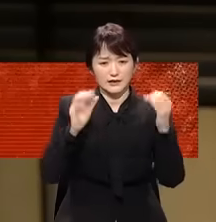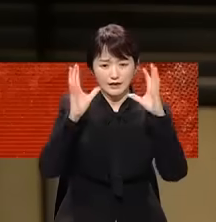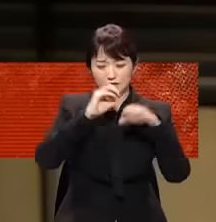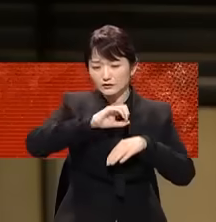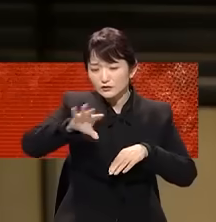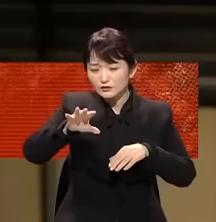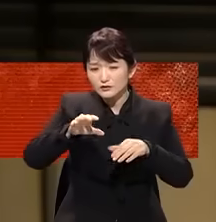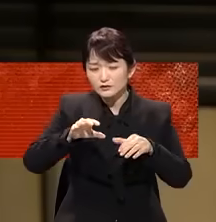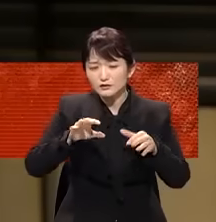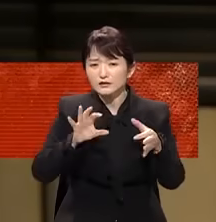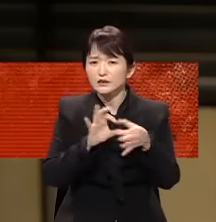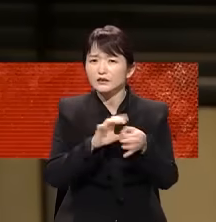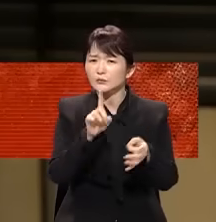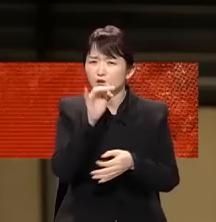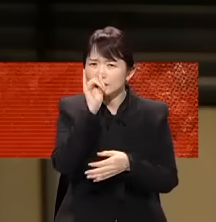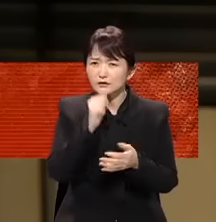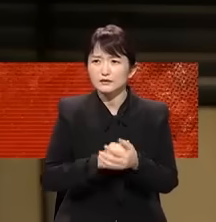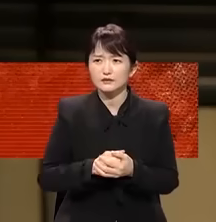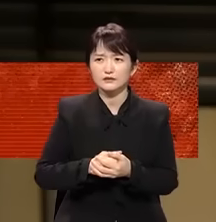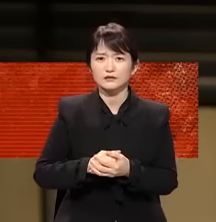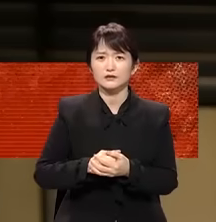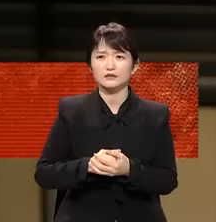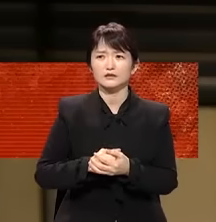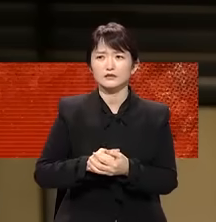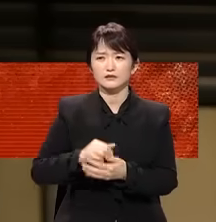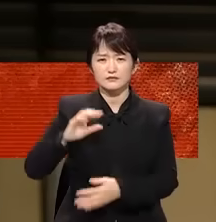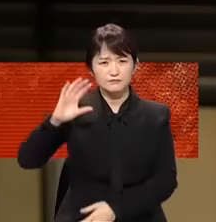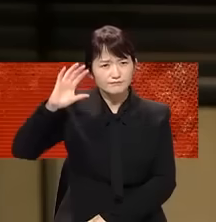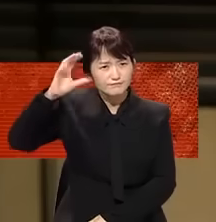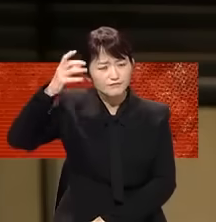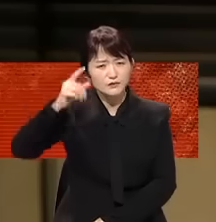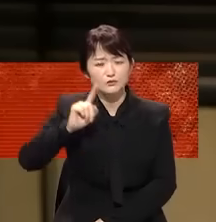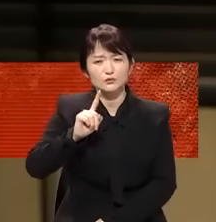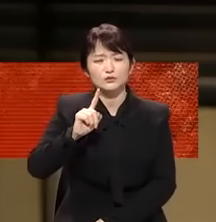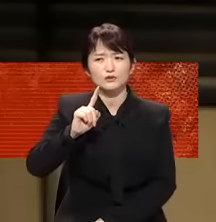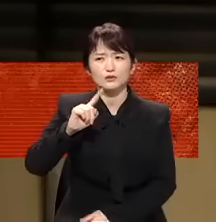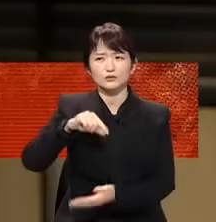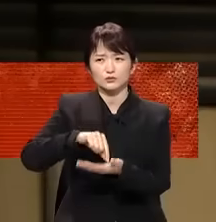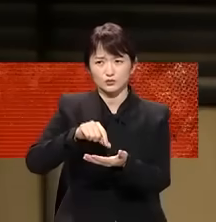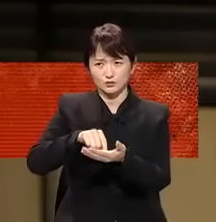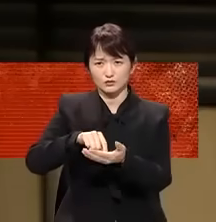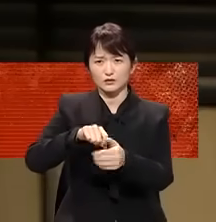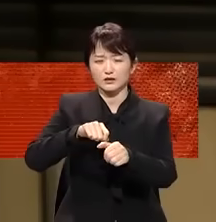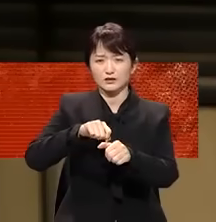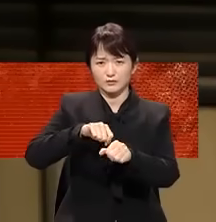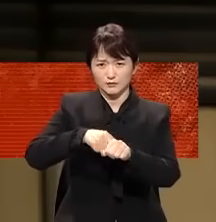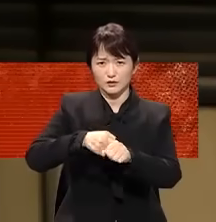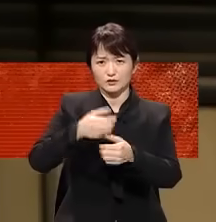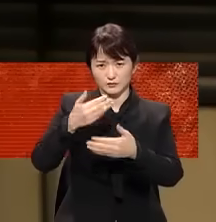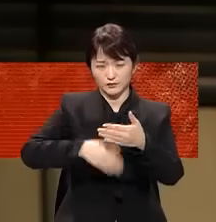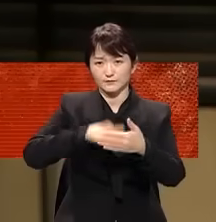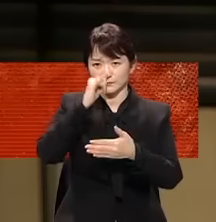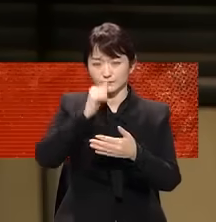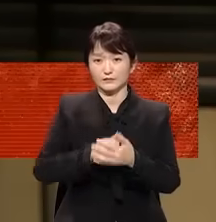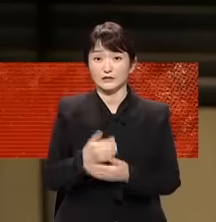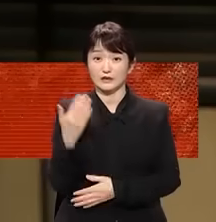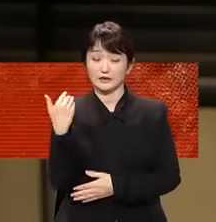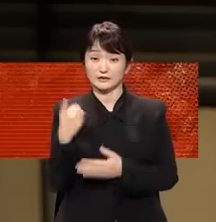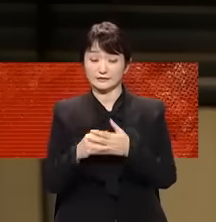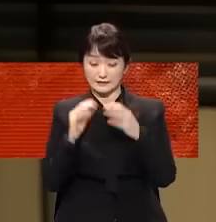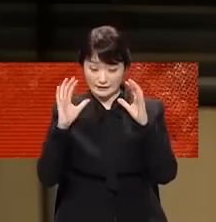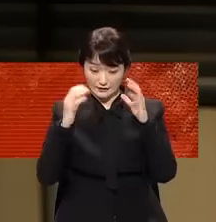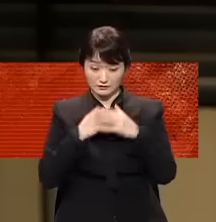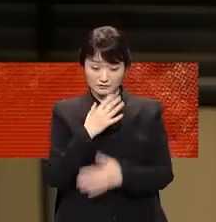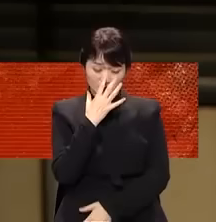부분들은 우발적이라고 좀 어느 정도는 감염 교수로 작용할 수 있습니다만 아까 뭐 뭐 아이를 우울증이나